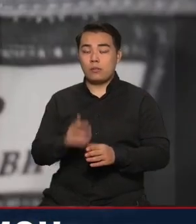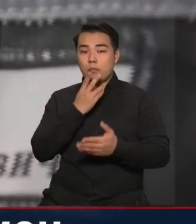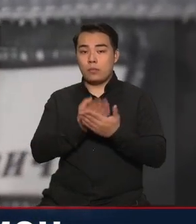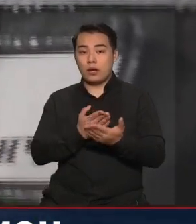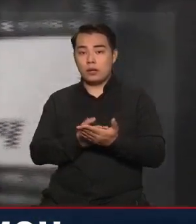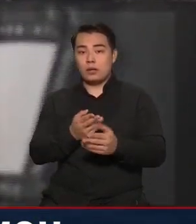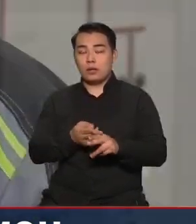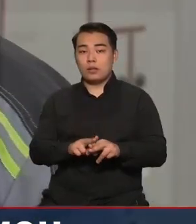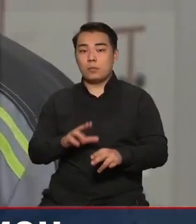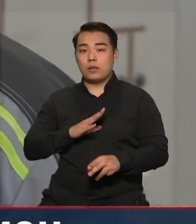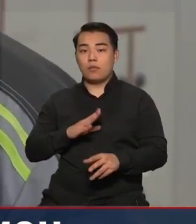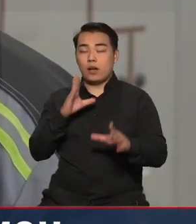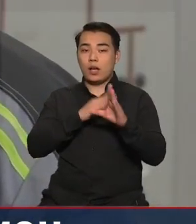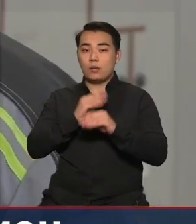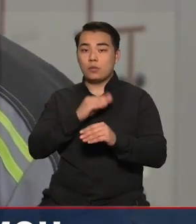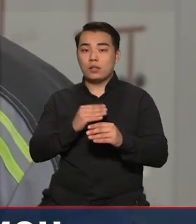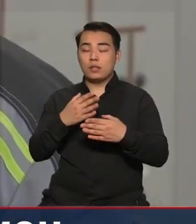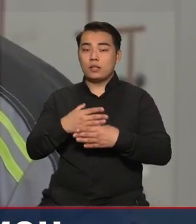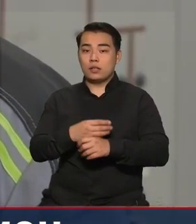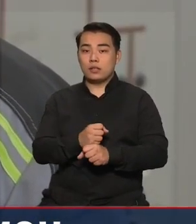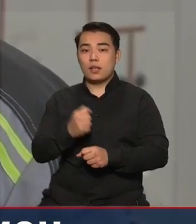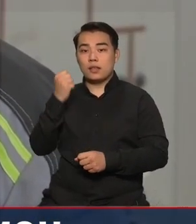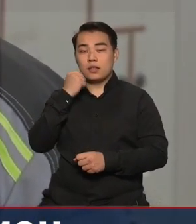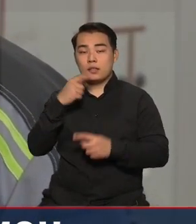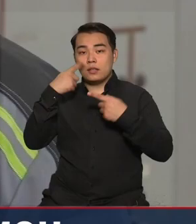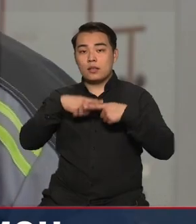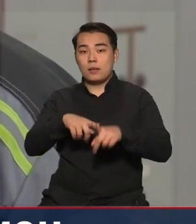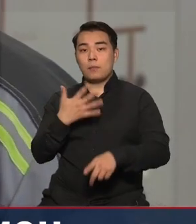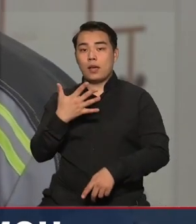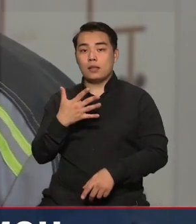это позволило снизить износ оборудования на